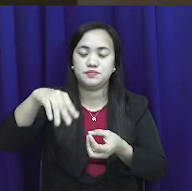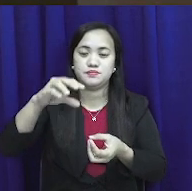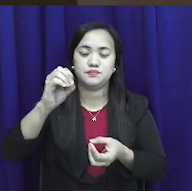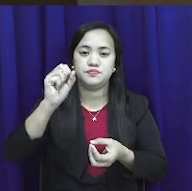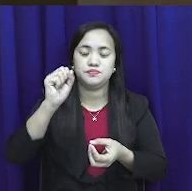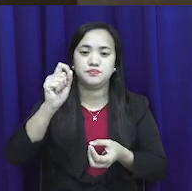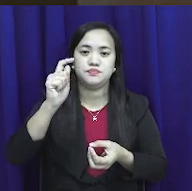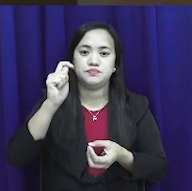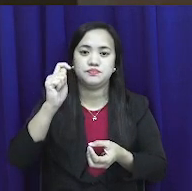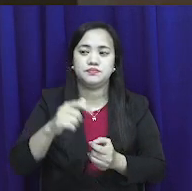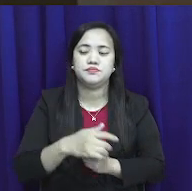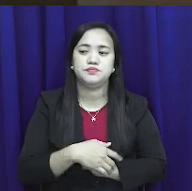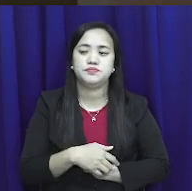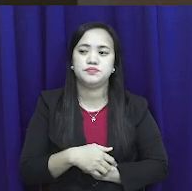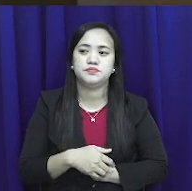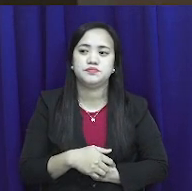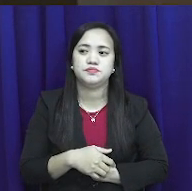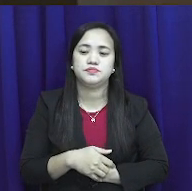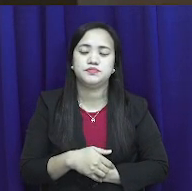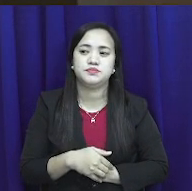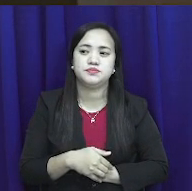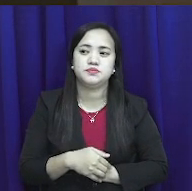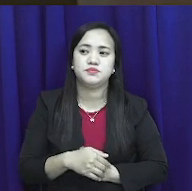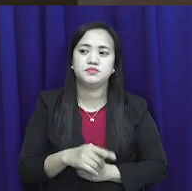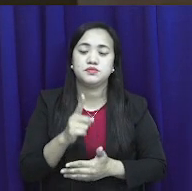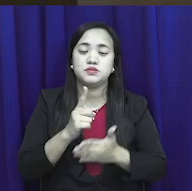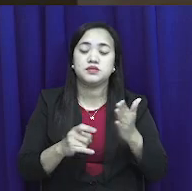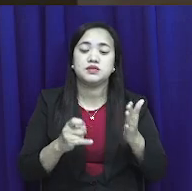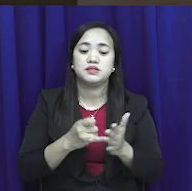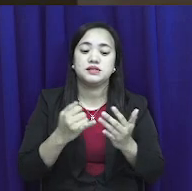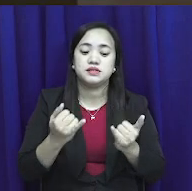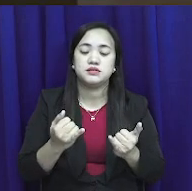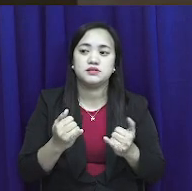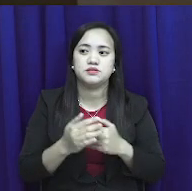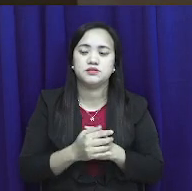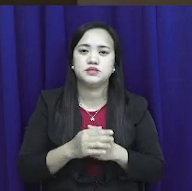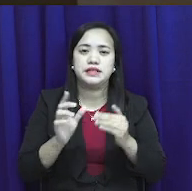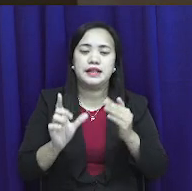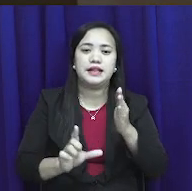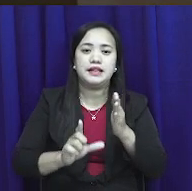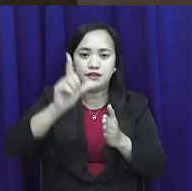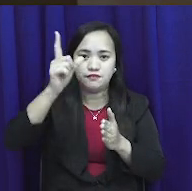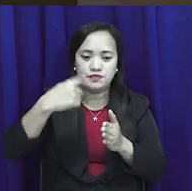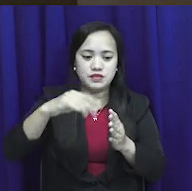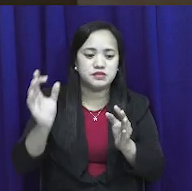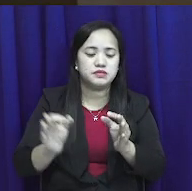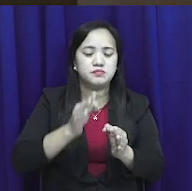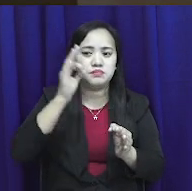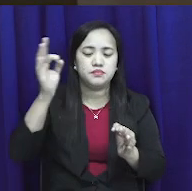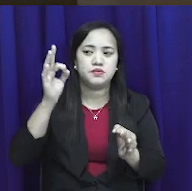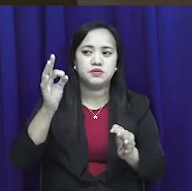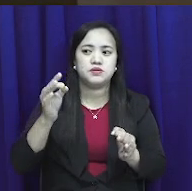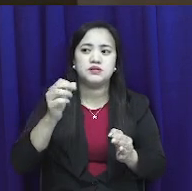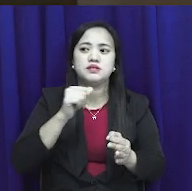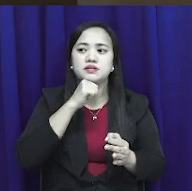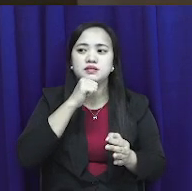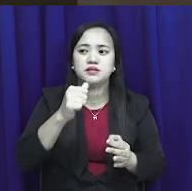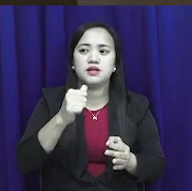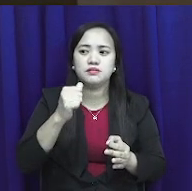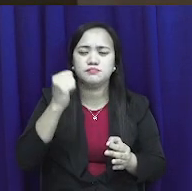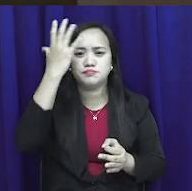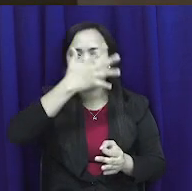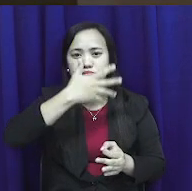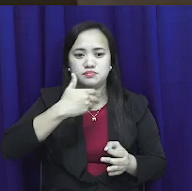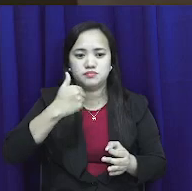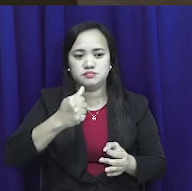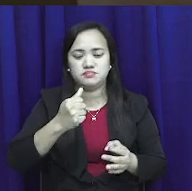Joo i-post natin kung ano yung makaka uplift ng Spirit ng iba hindi yung superficial na bag